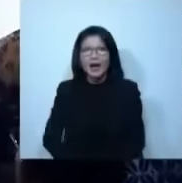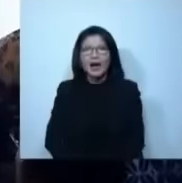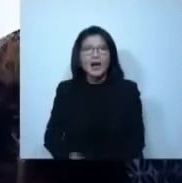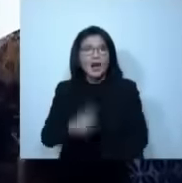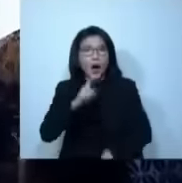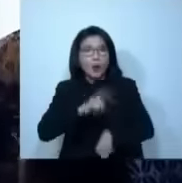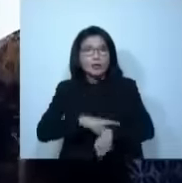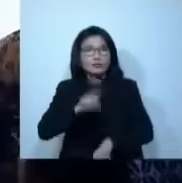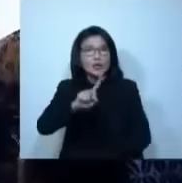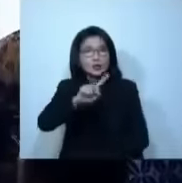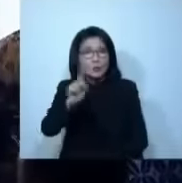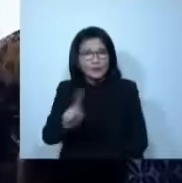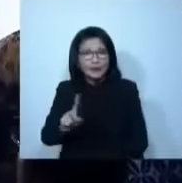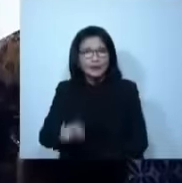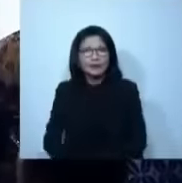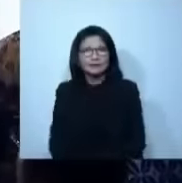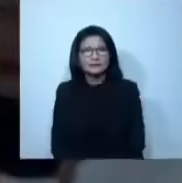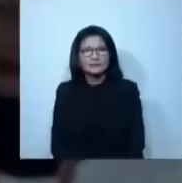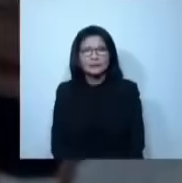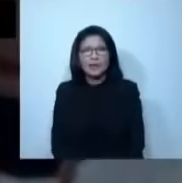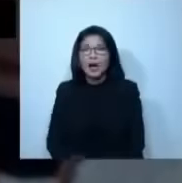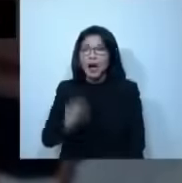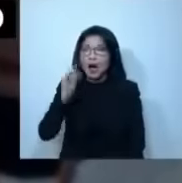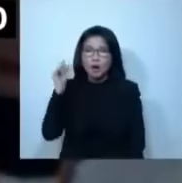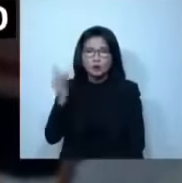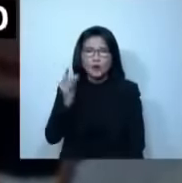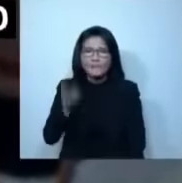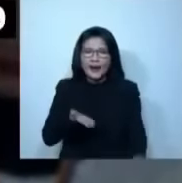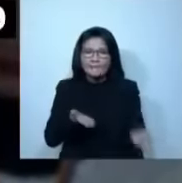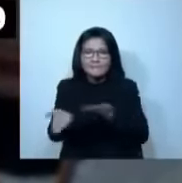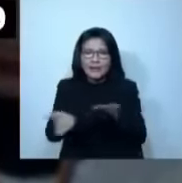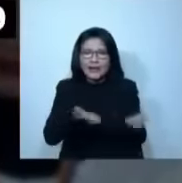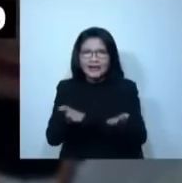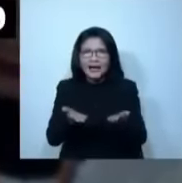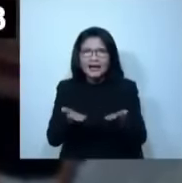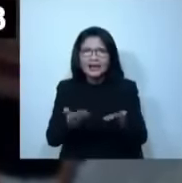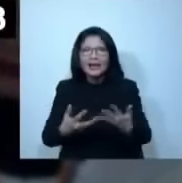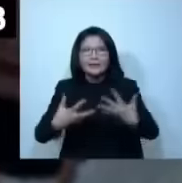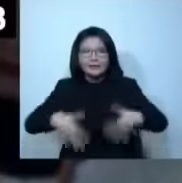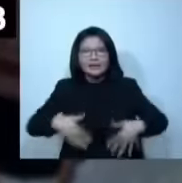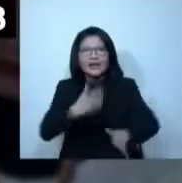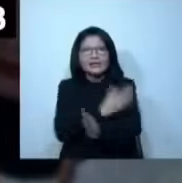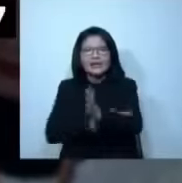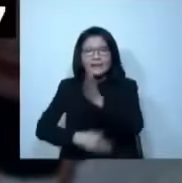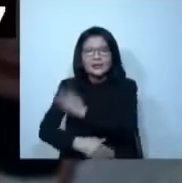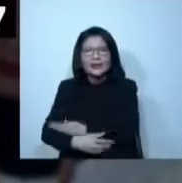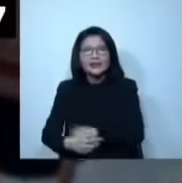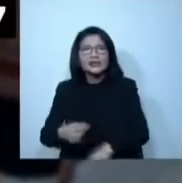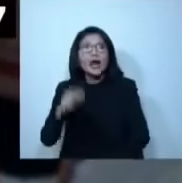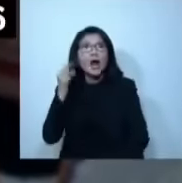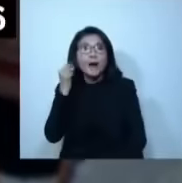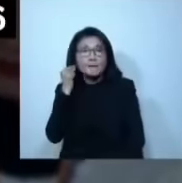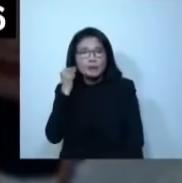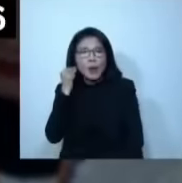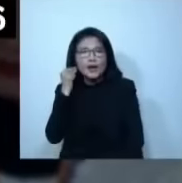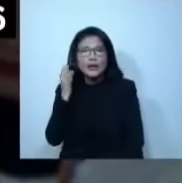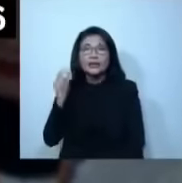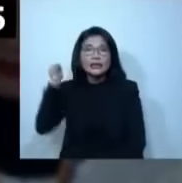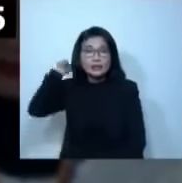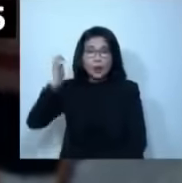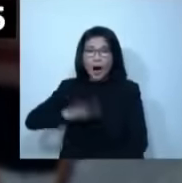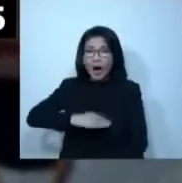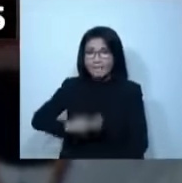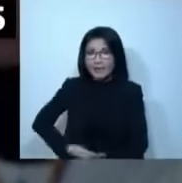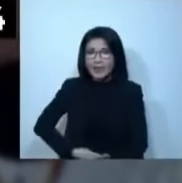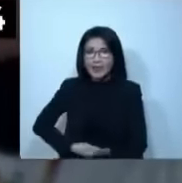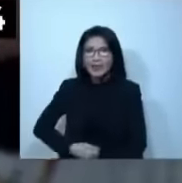dimulai dari sekarang, Pak. Prioritaskan pada pelayanan mereka yang rentan. 1, penyandang disabilitas. 2, perempuan, terutama ibu hamil.